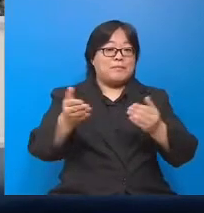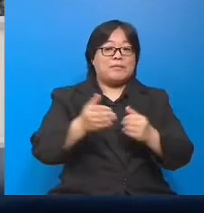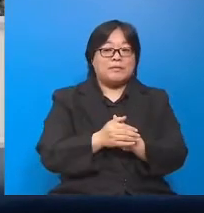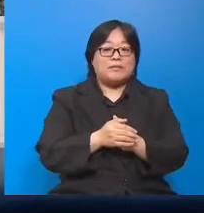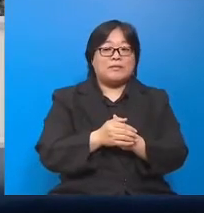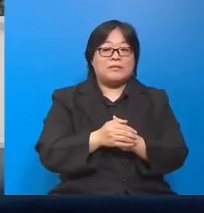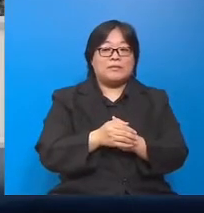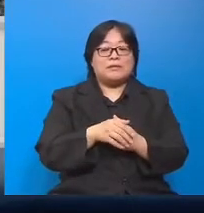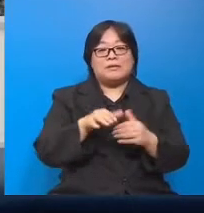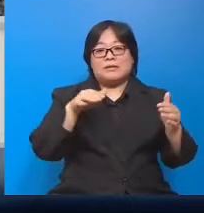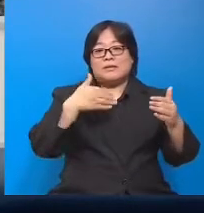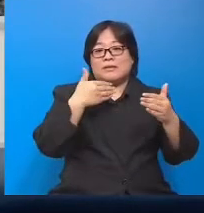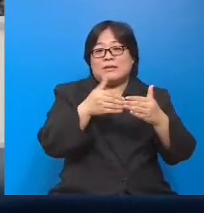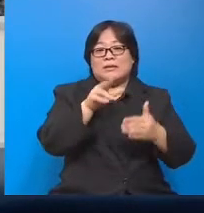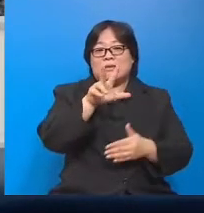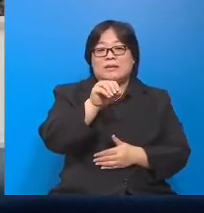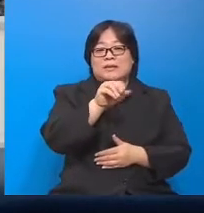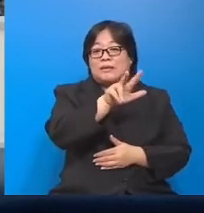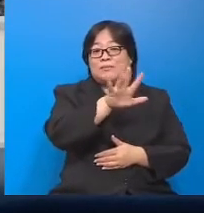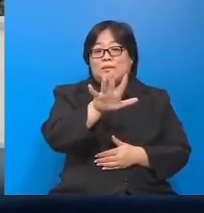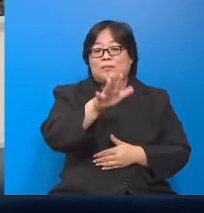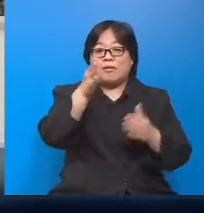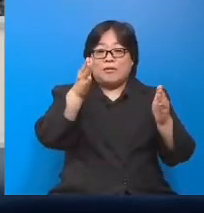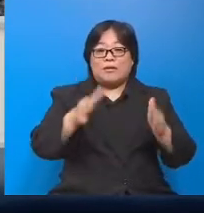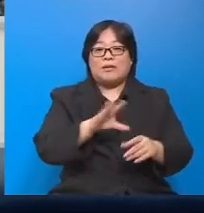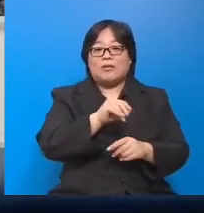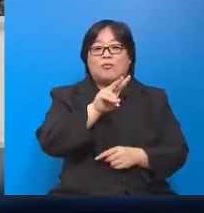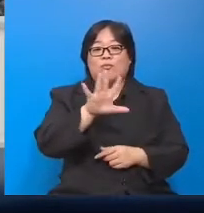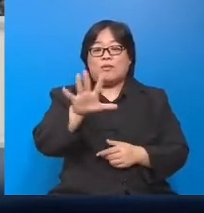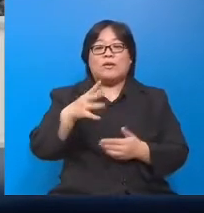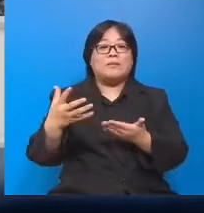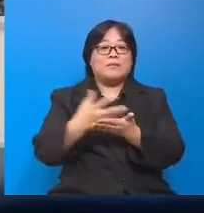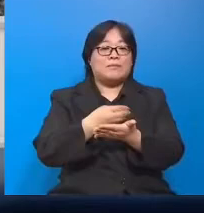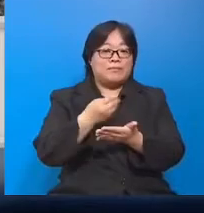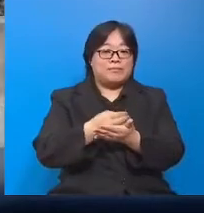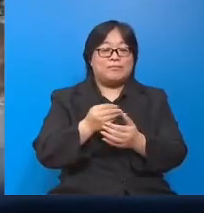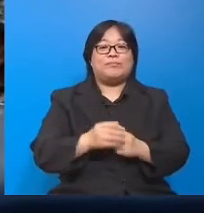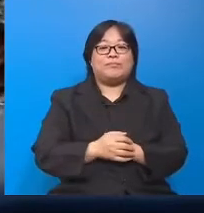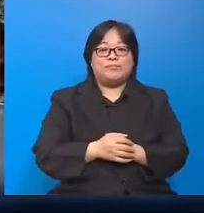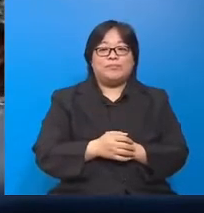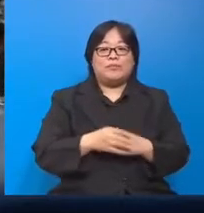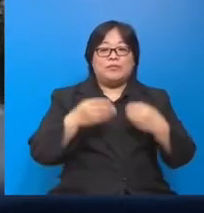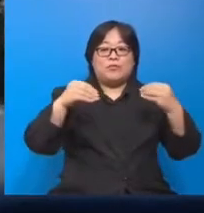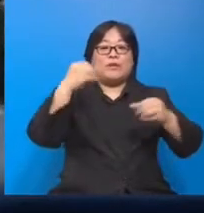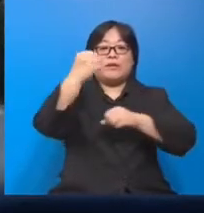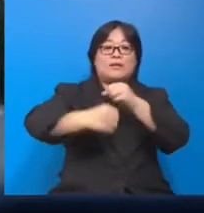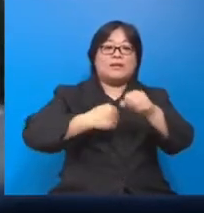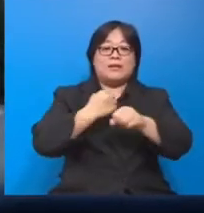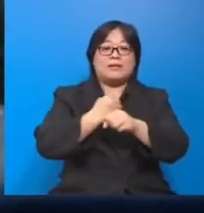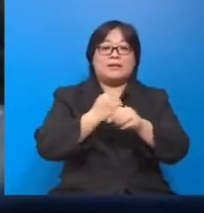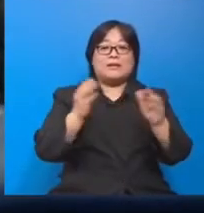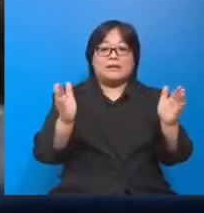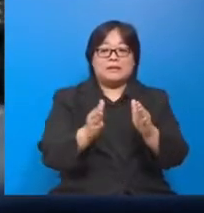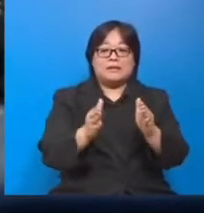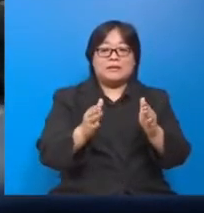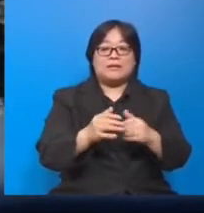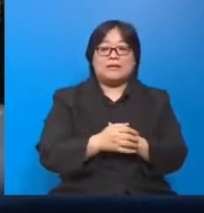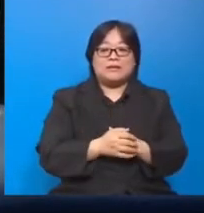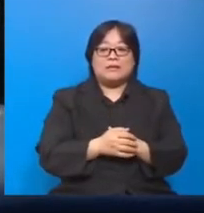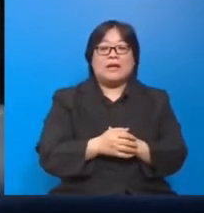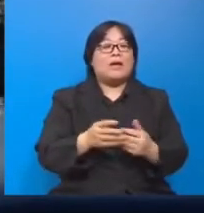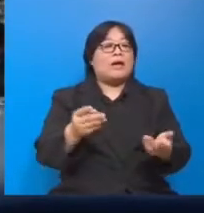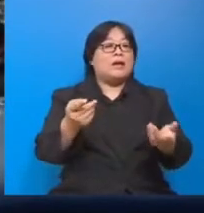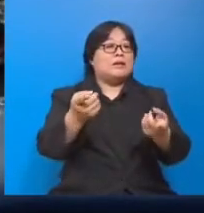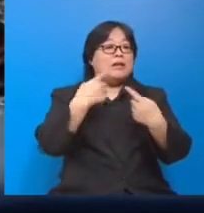sebagainya hingga 75 uang pekerja dan 20juta pendapat dan jualan tahunan untuk kecil yang dijual